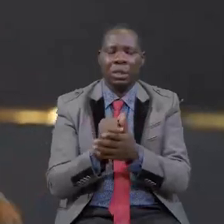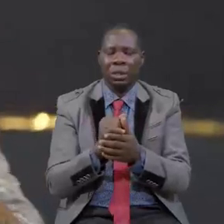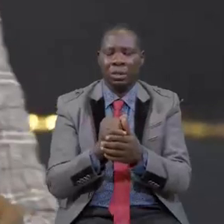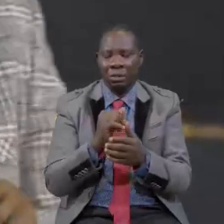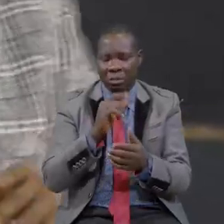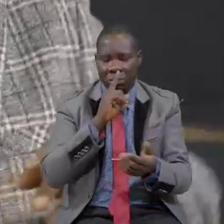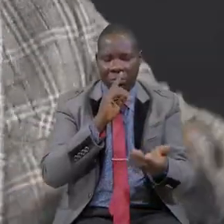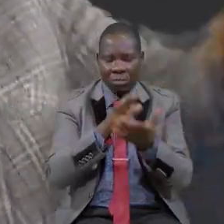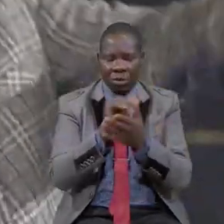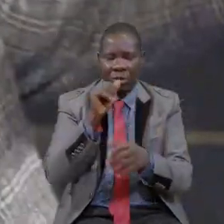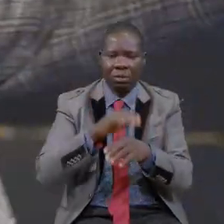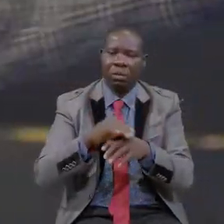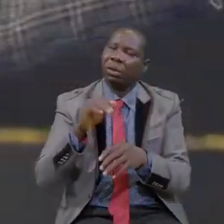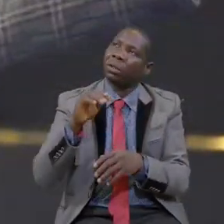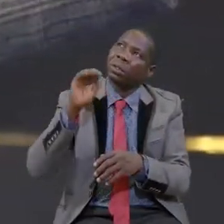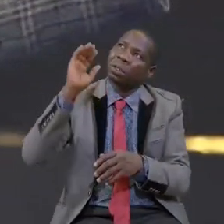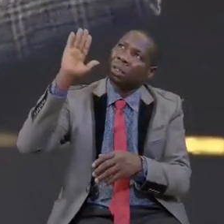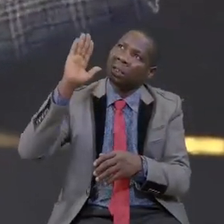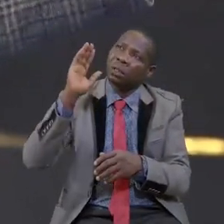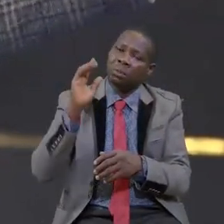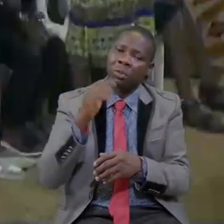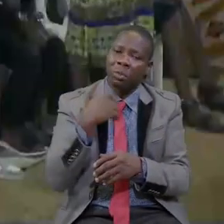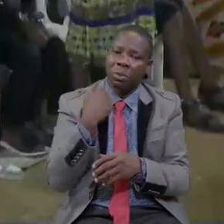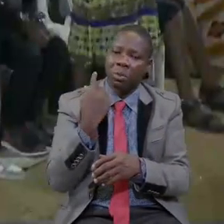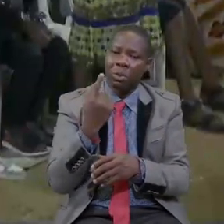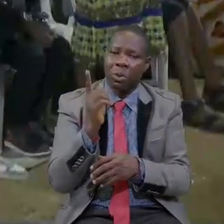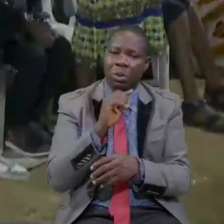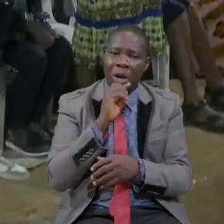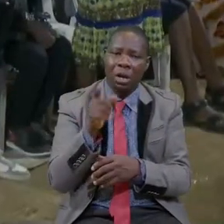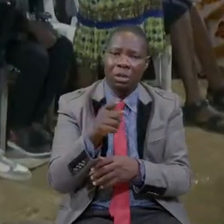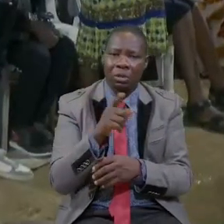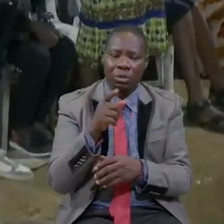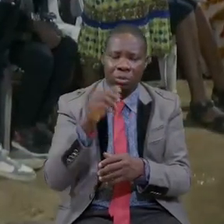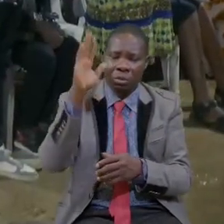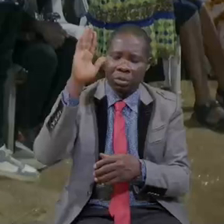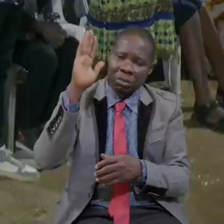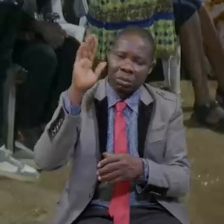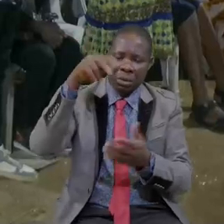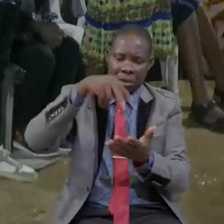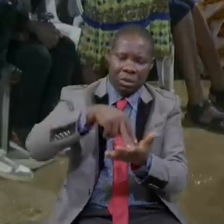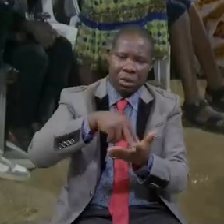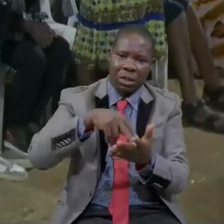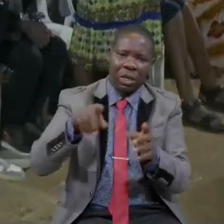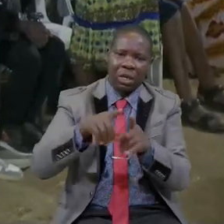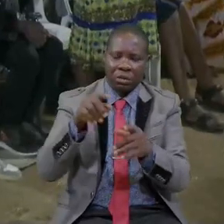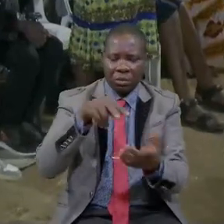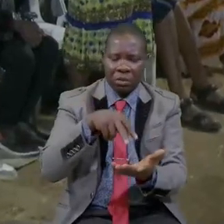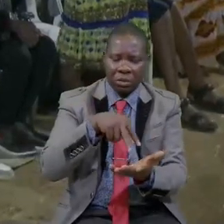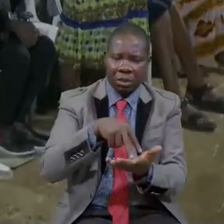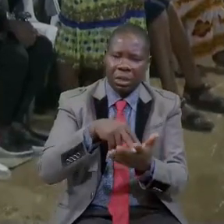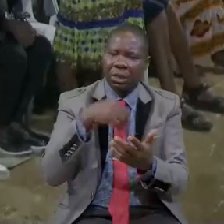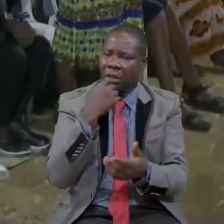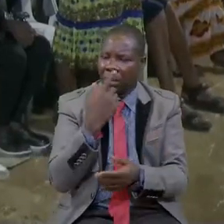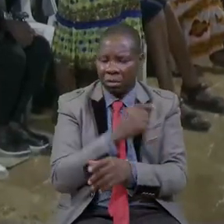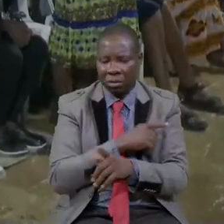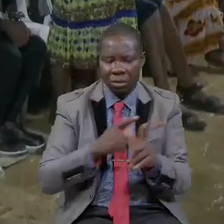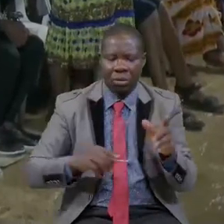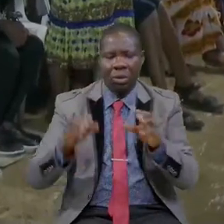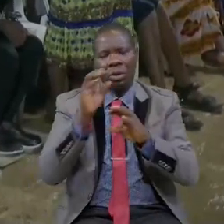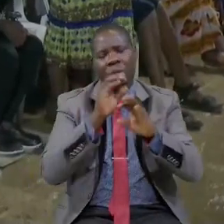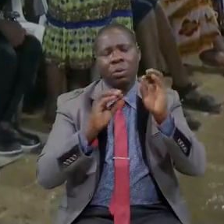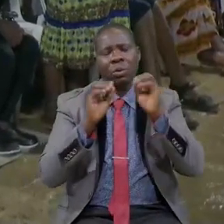nom. Où es-tu là-bas? Comme tu lèves la main, mets-toi debout. Comme tu te lèves, parle à Dieu dans la prière. Dis,